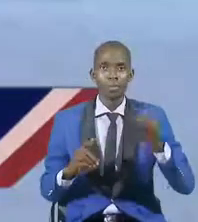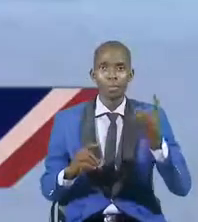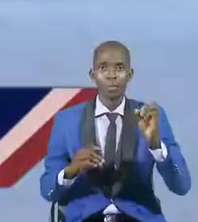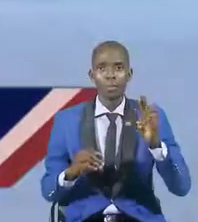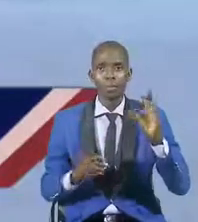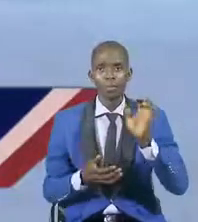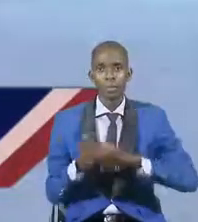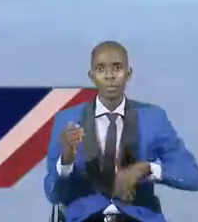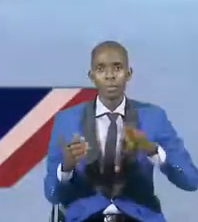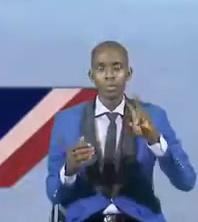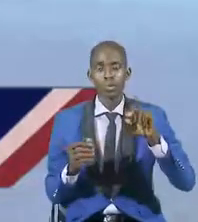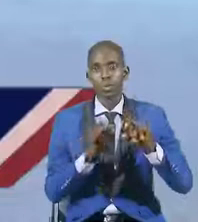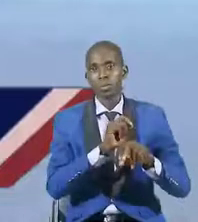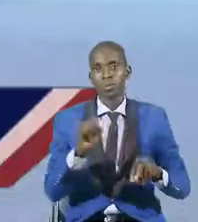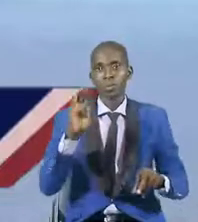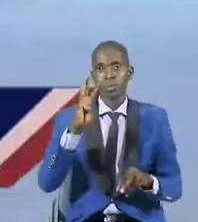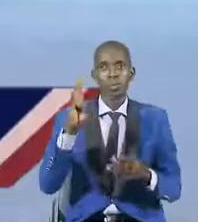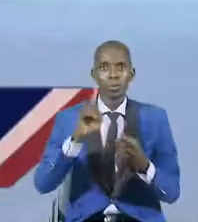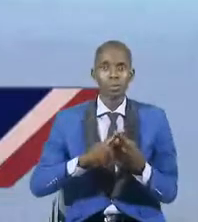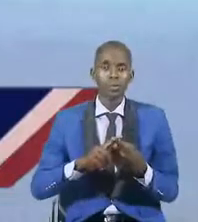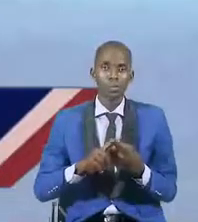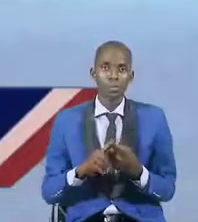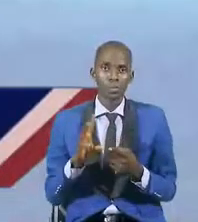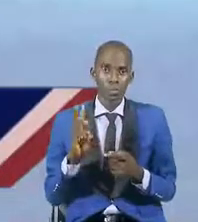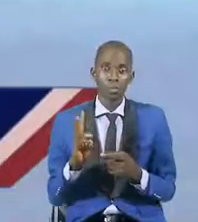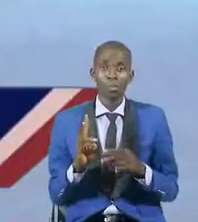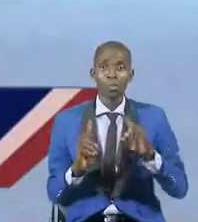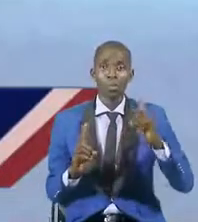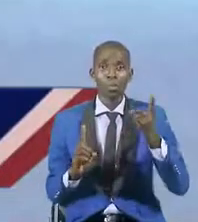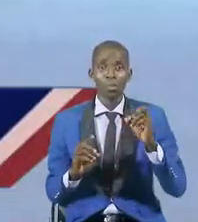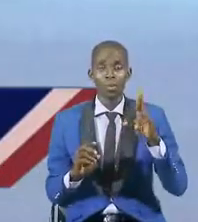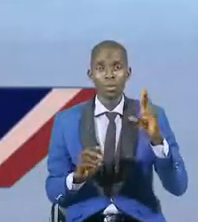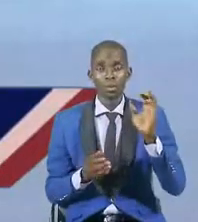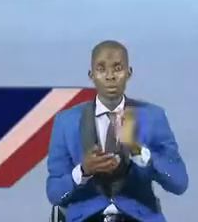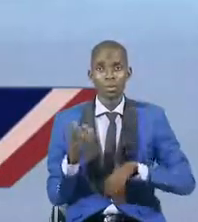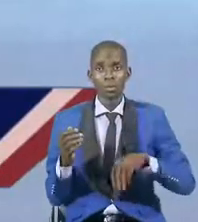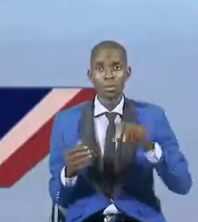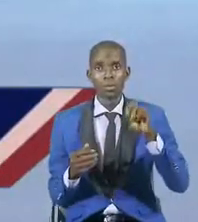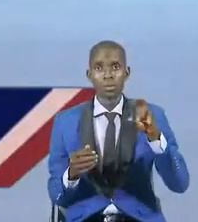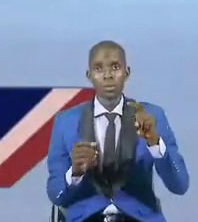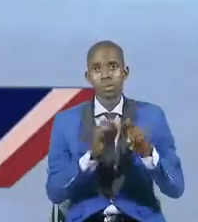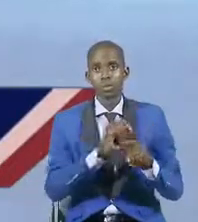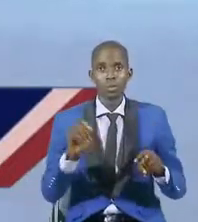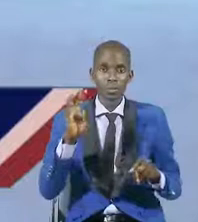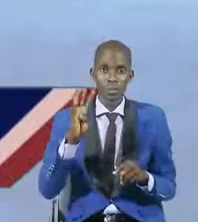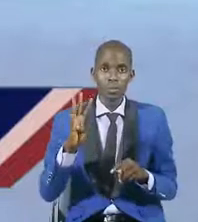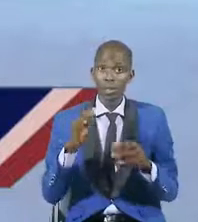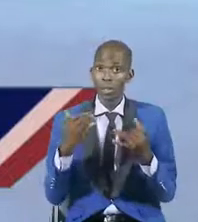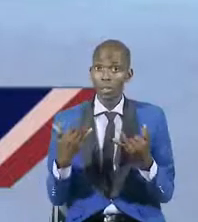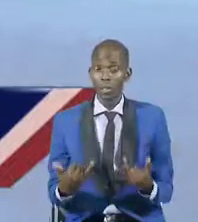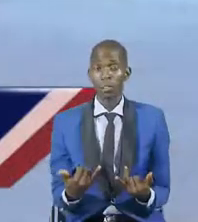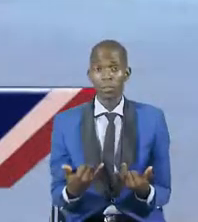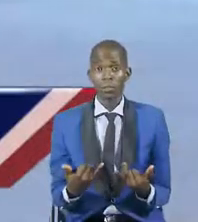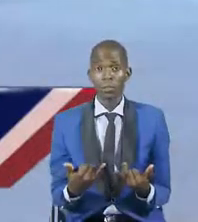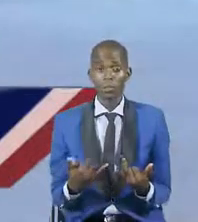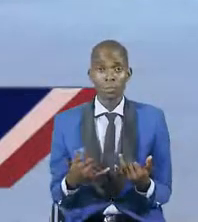1 Corinthiens chapitre 12 verset 4. 1 Corinthiens 12 verset